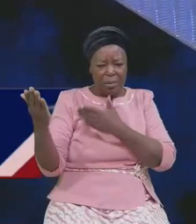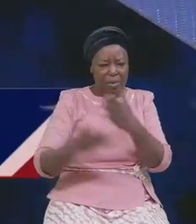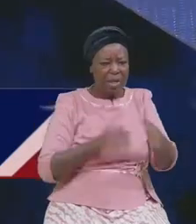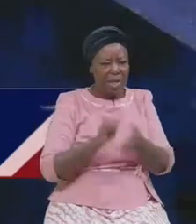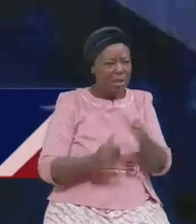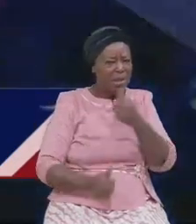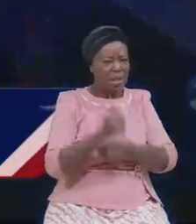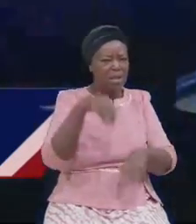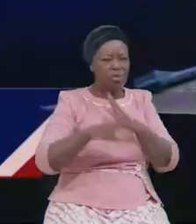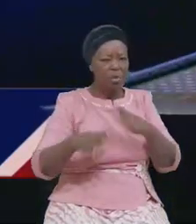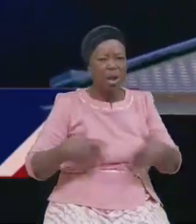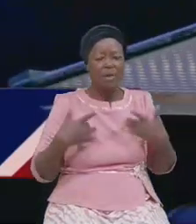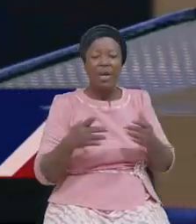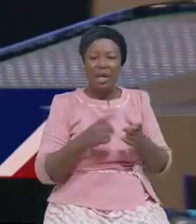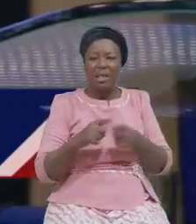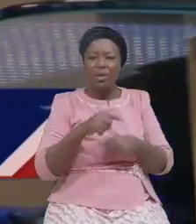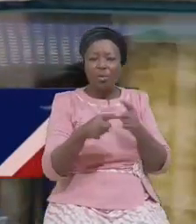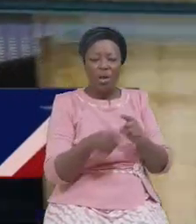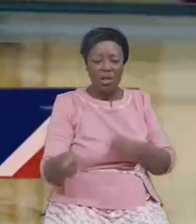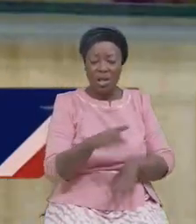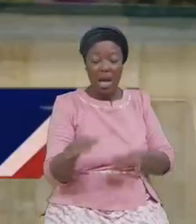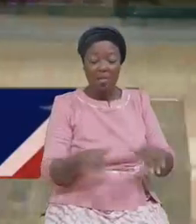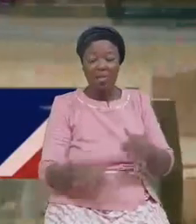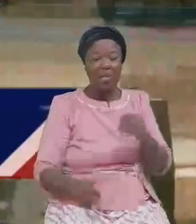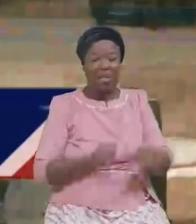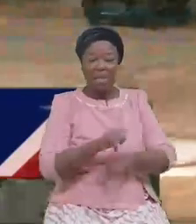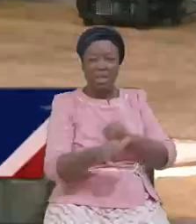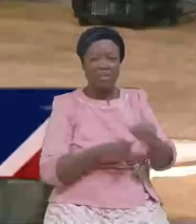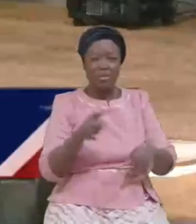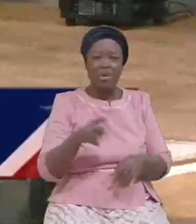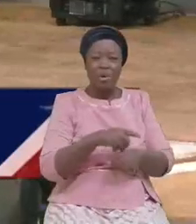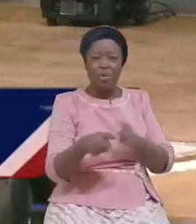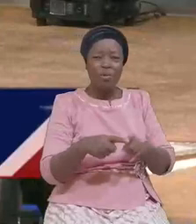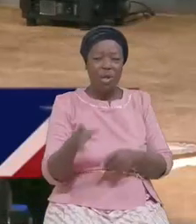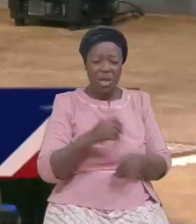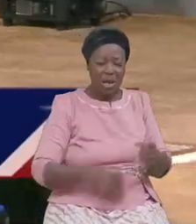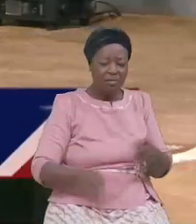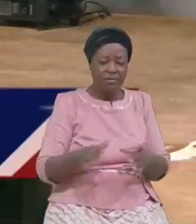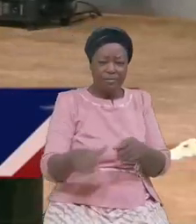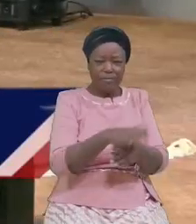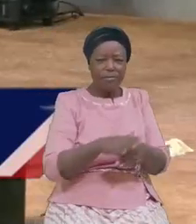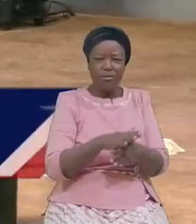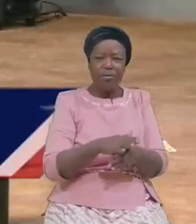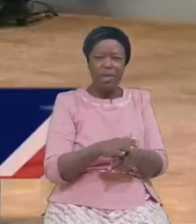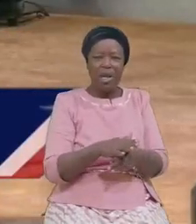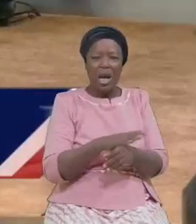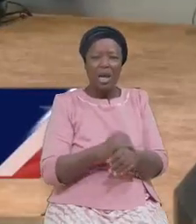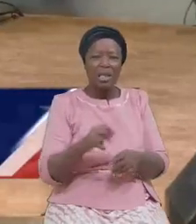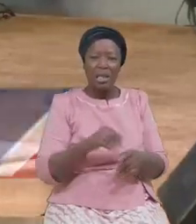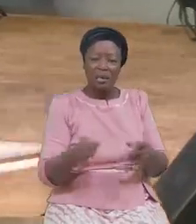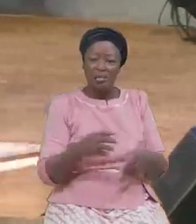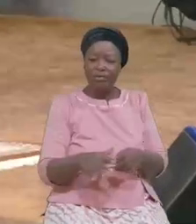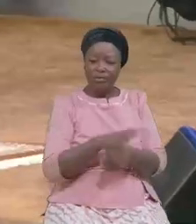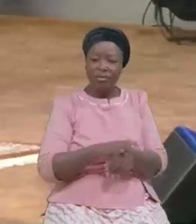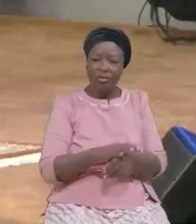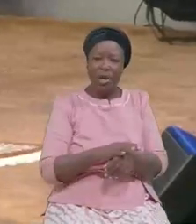vie. Comme leurs actions vous trompent. Lorsque vous êtes entouré par des menteurs, par des trompeurs, et